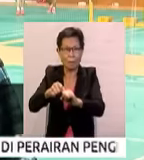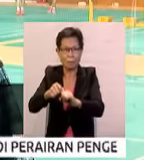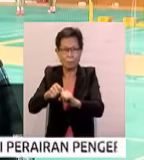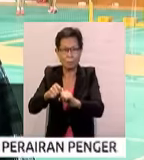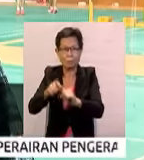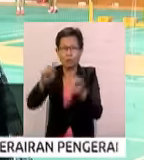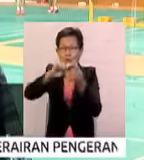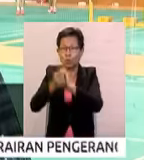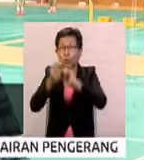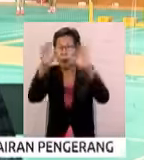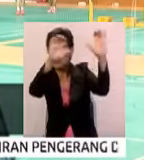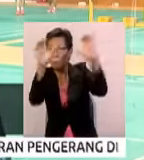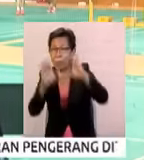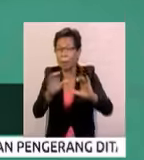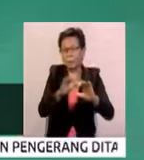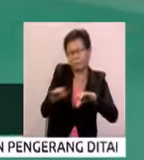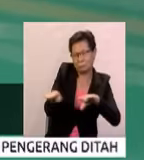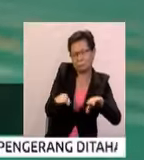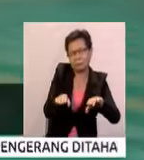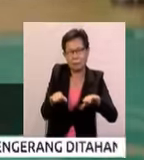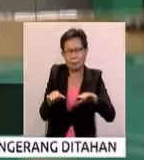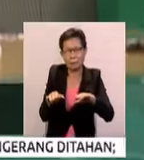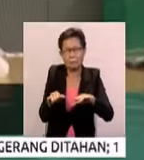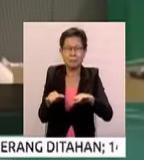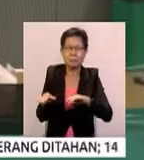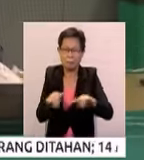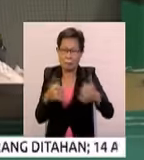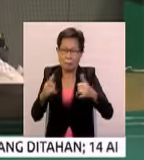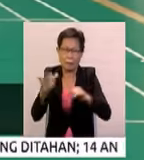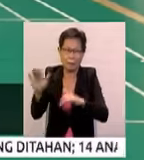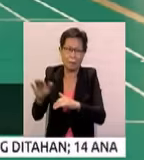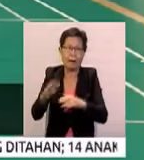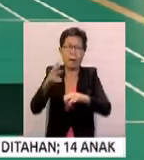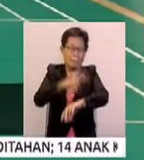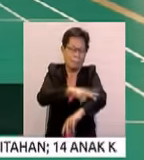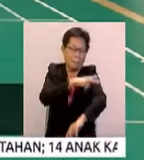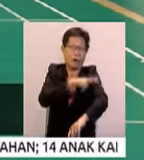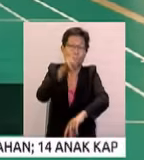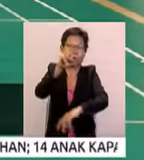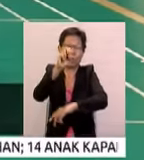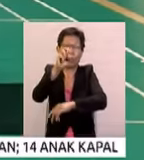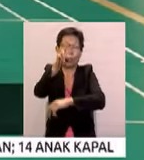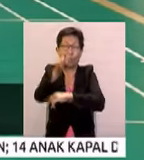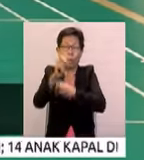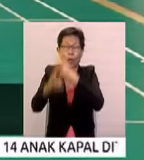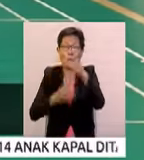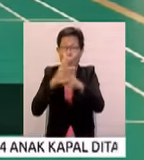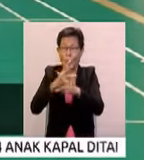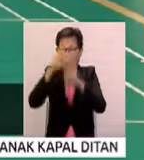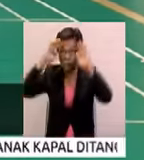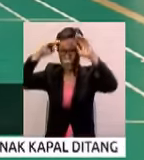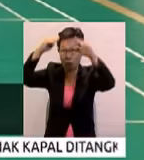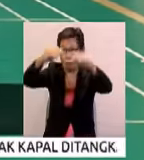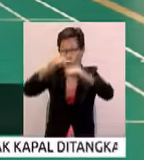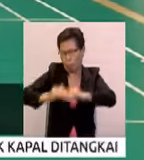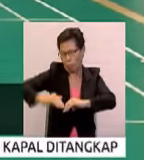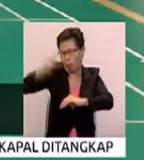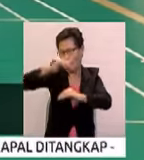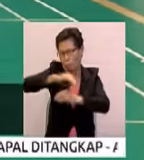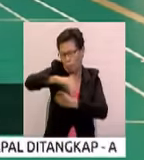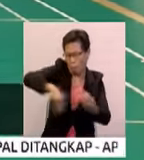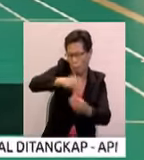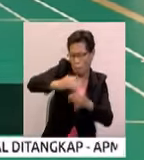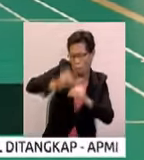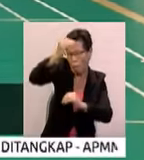corak permainan dan corak rentak dia. Tambah beliau lagi, pemain ranking ke-20 dunia itu harus fokus untuk melepasi setiap pusingan